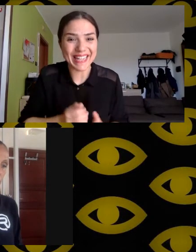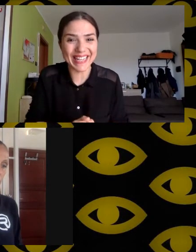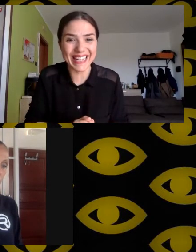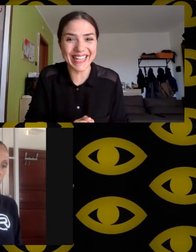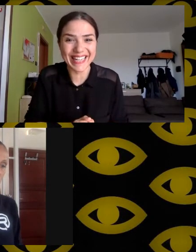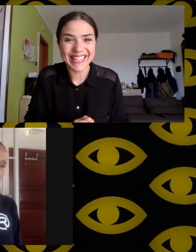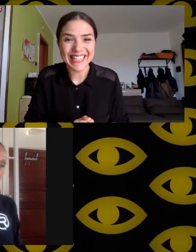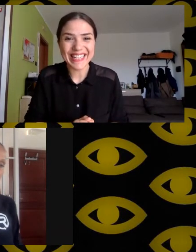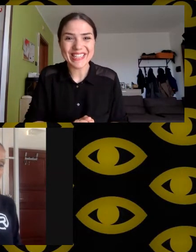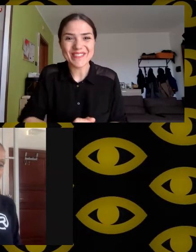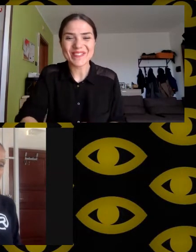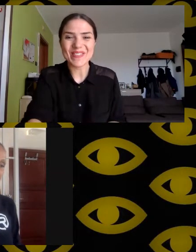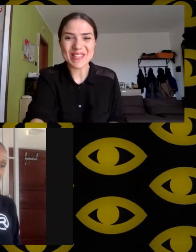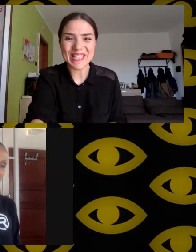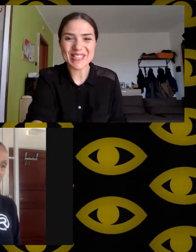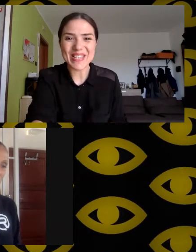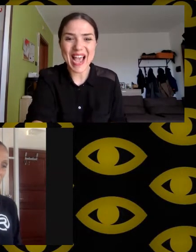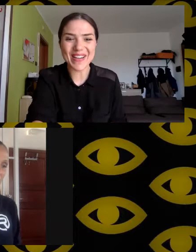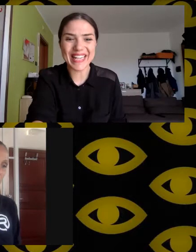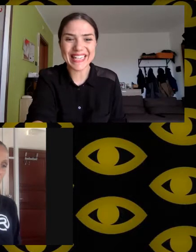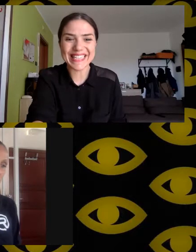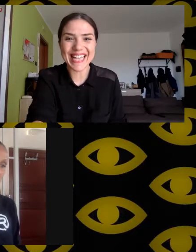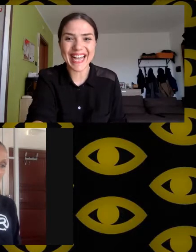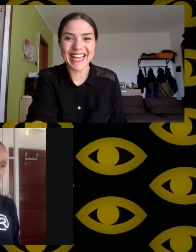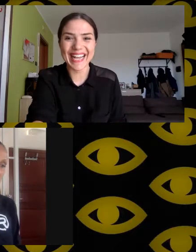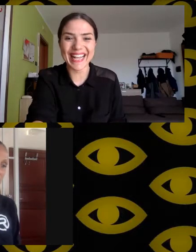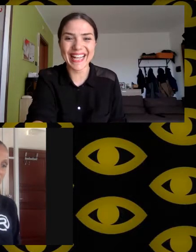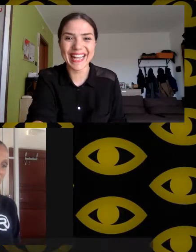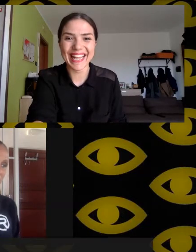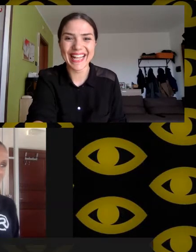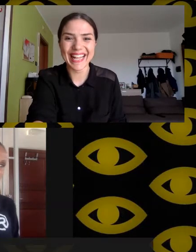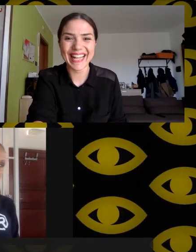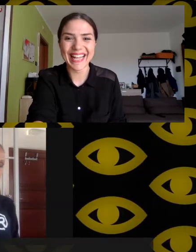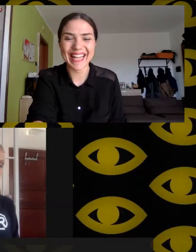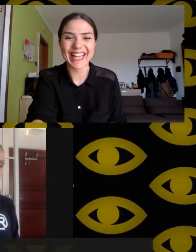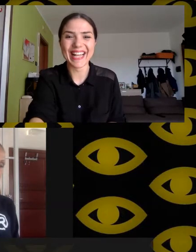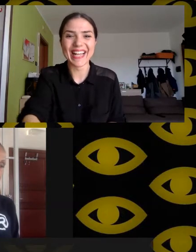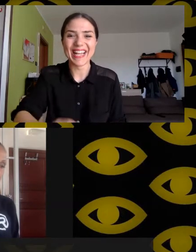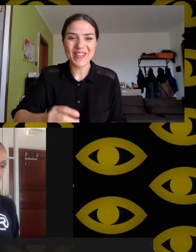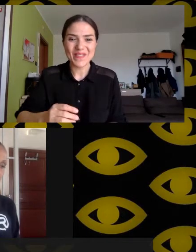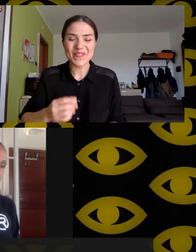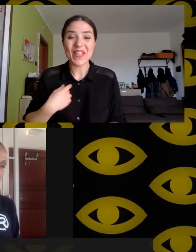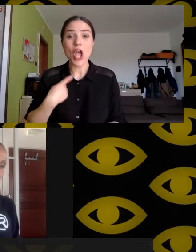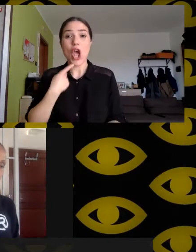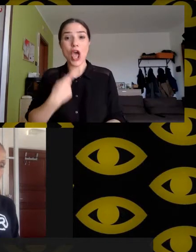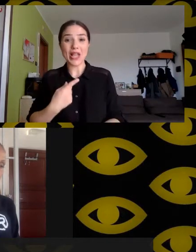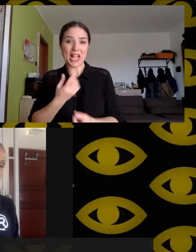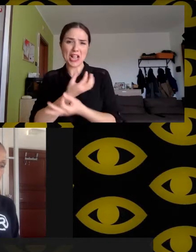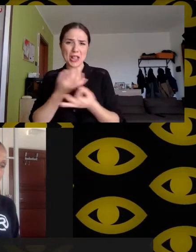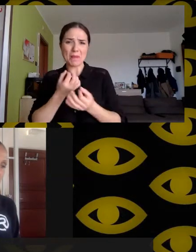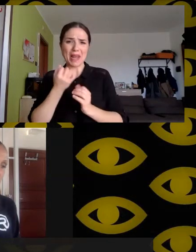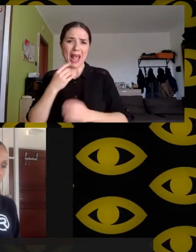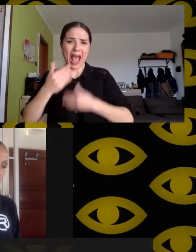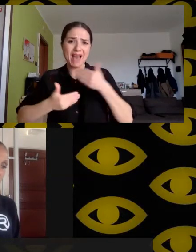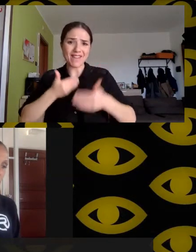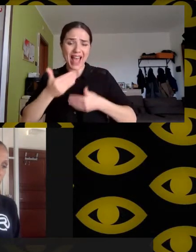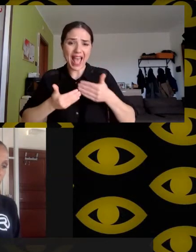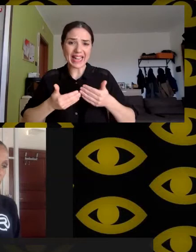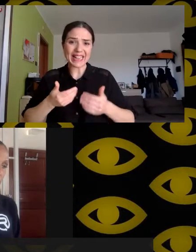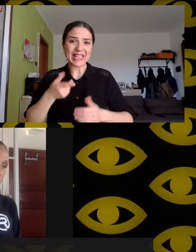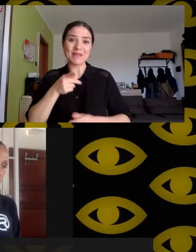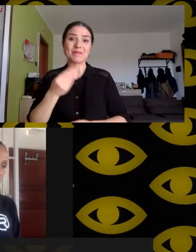Va bene. Ah, ok, grazie. Rinnovo l'invito a farcelo raccontare anche